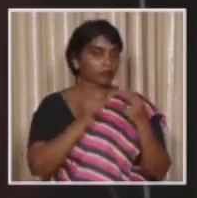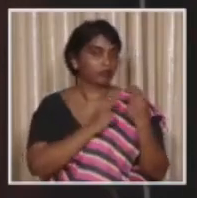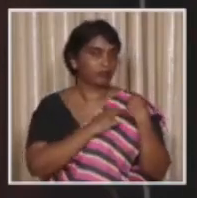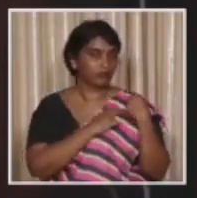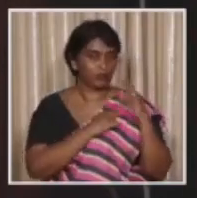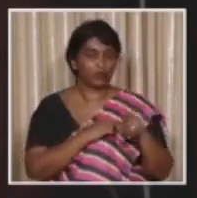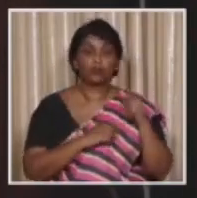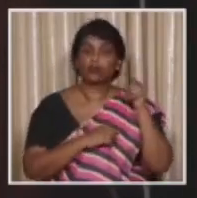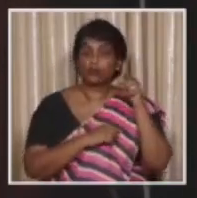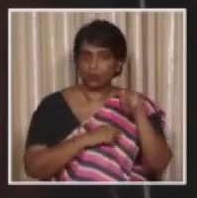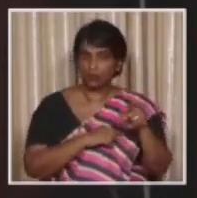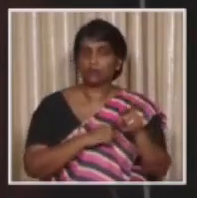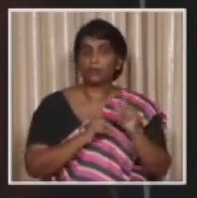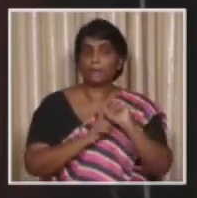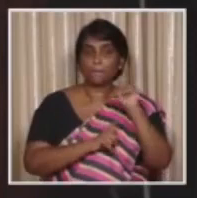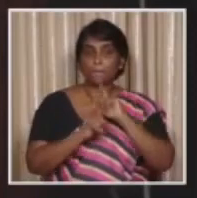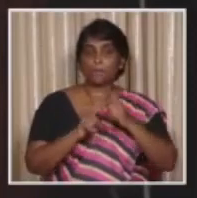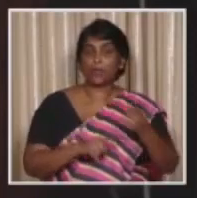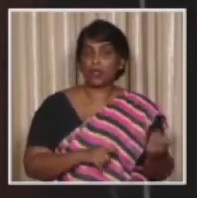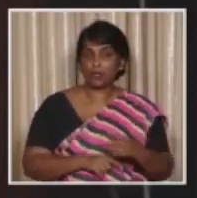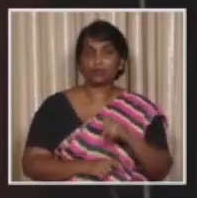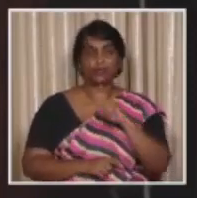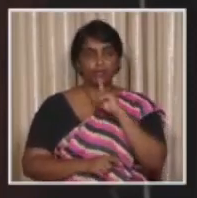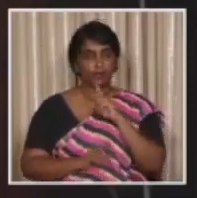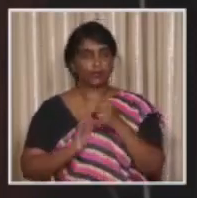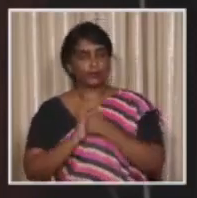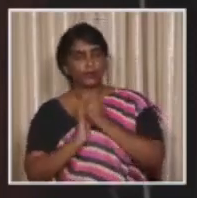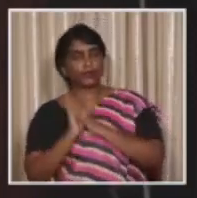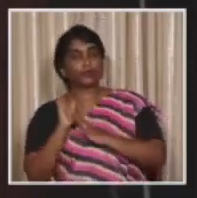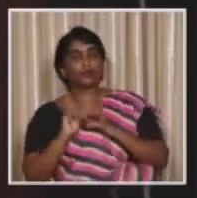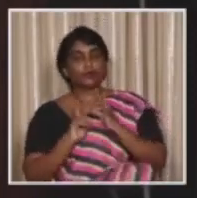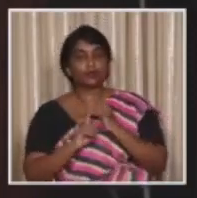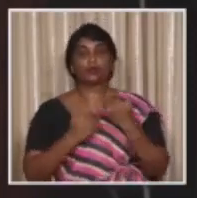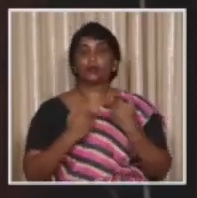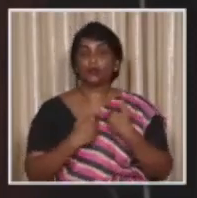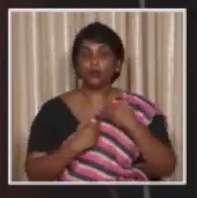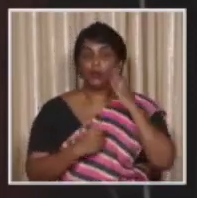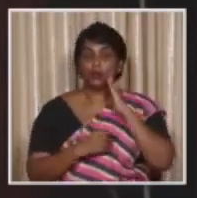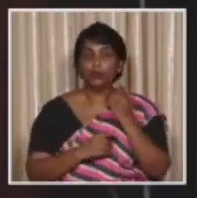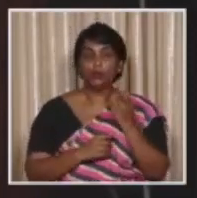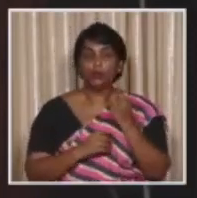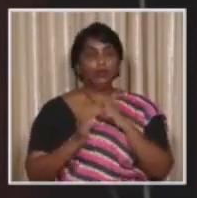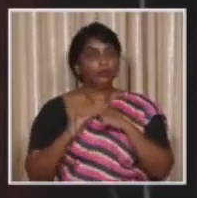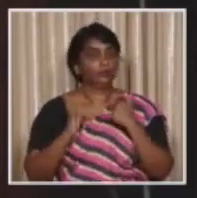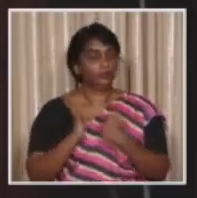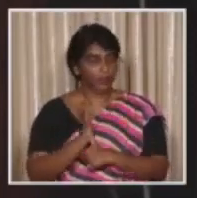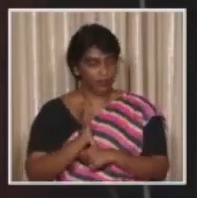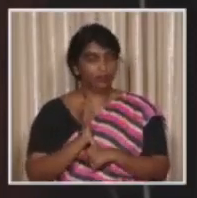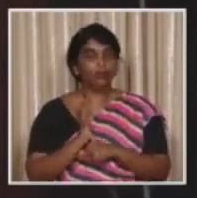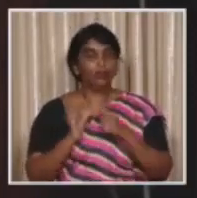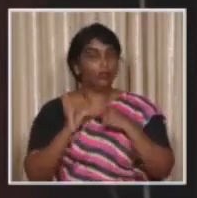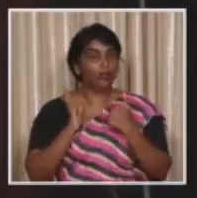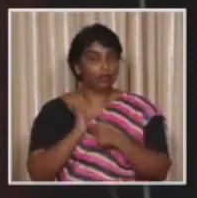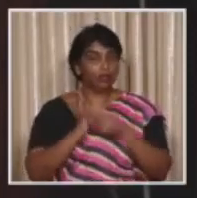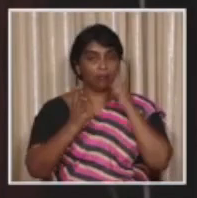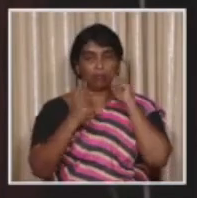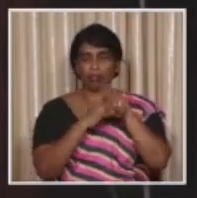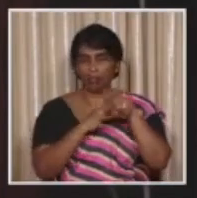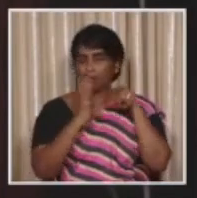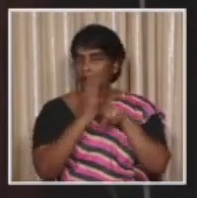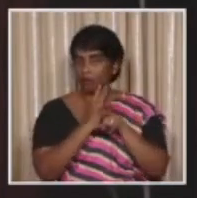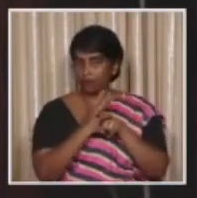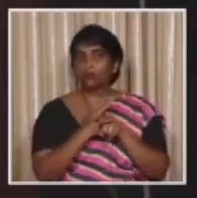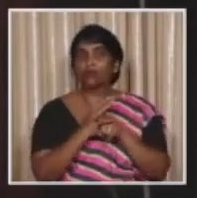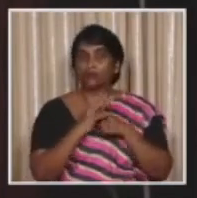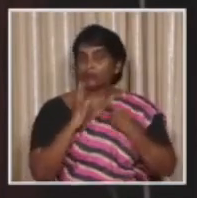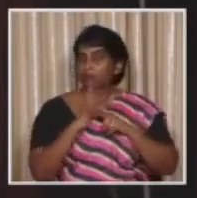තියෙනවා ඔහුම මේ පාර්ලිමේන්තුවේ දවසක් කියනවා කරු මූලාසනාරු මන්ත්‍රීමියනේ අපේ විදේශ විනිමය පනත ඒ පනතේ තියෙන හිල් ඒ හිල්